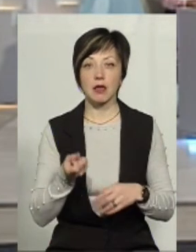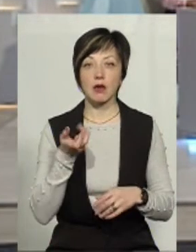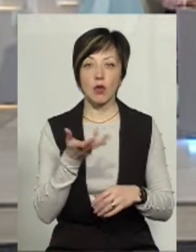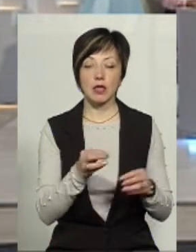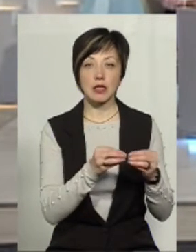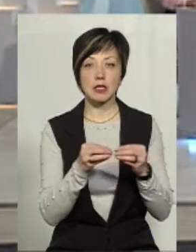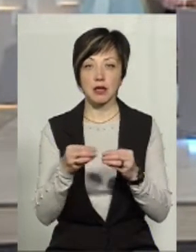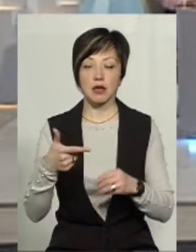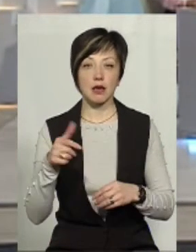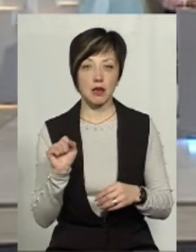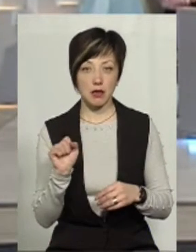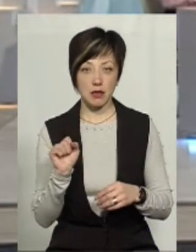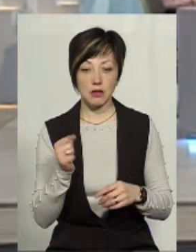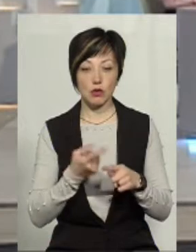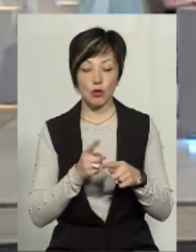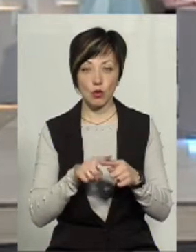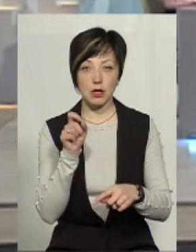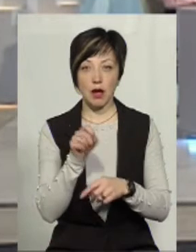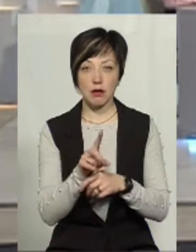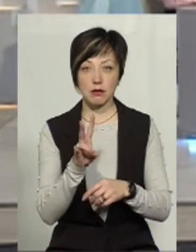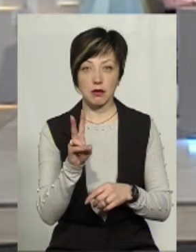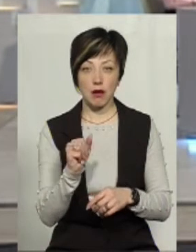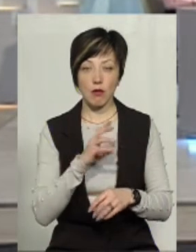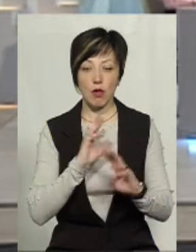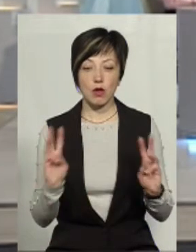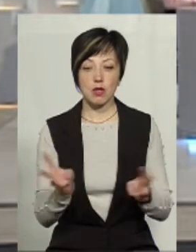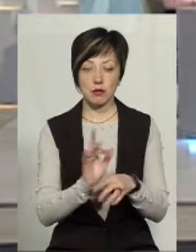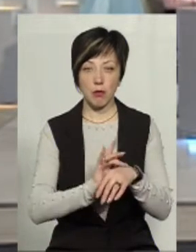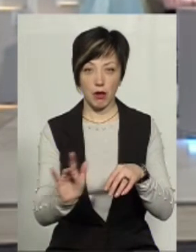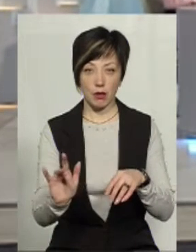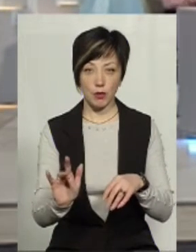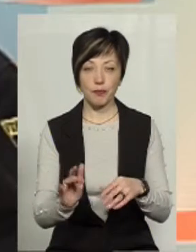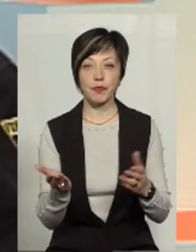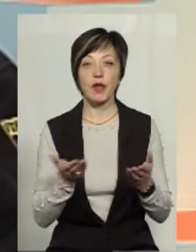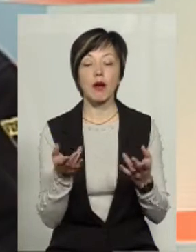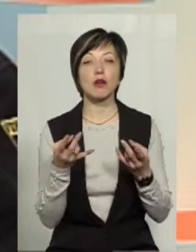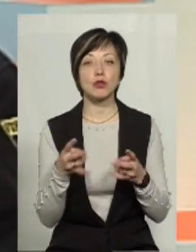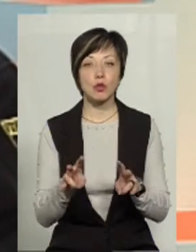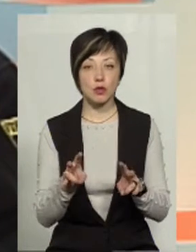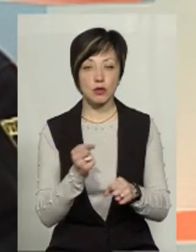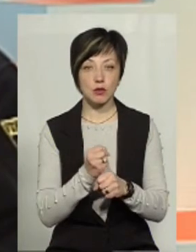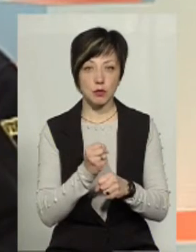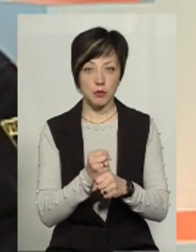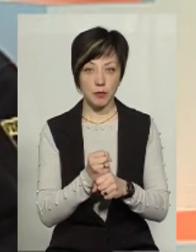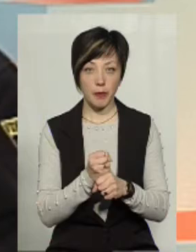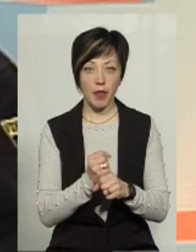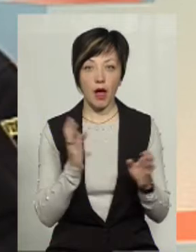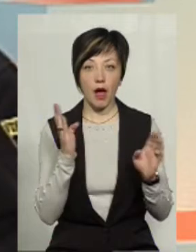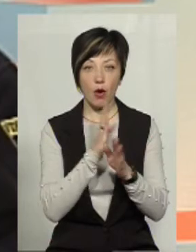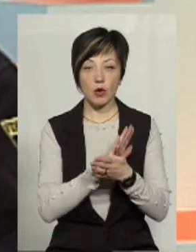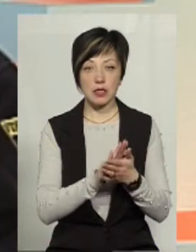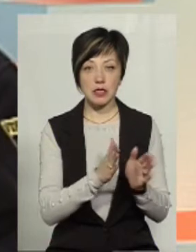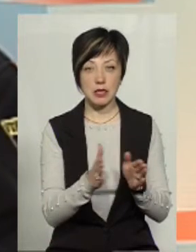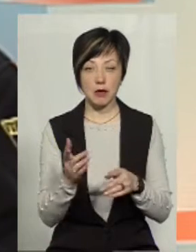кількох десятків гектарів саме цього заказника було спалено. Яка шкода нанесена